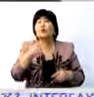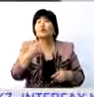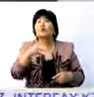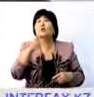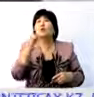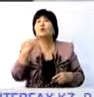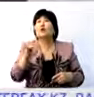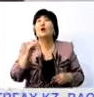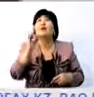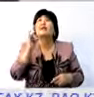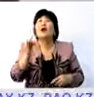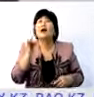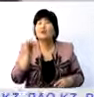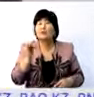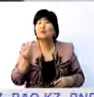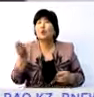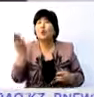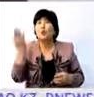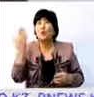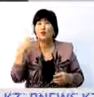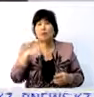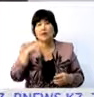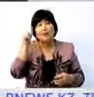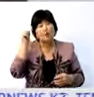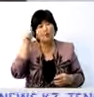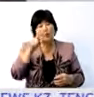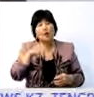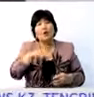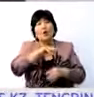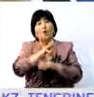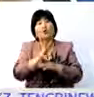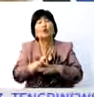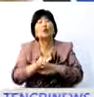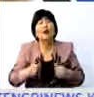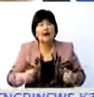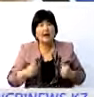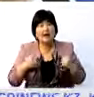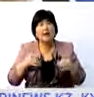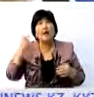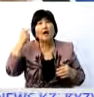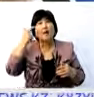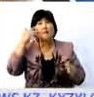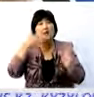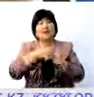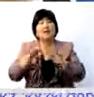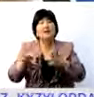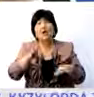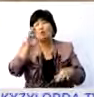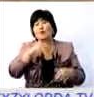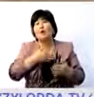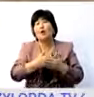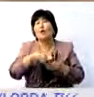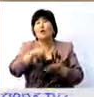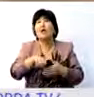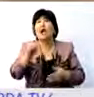арқылы тарихымызды, өткенімізді білуге, ұлықтауға итермелейді. Ғылыми танымдық шара барысында мемлекет және қоғам